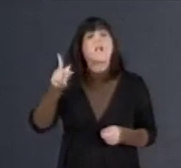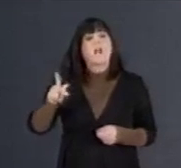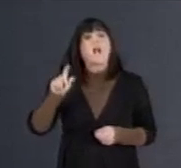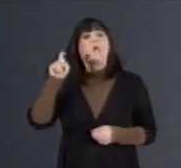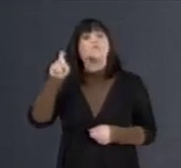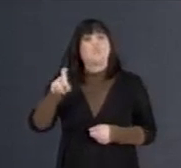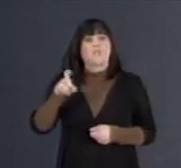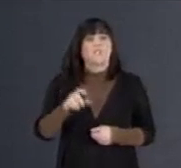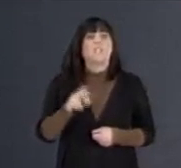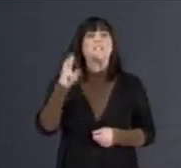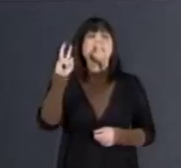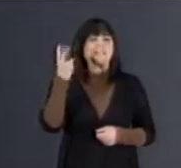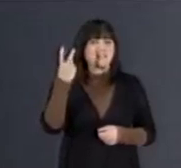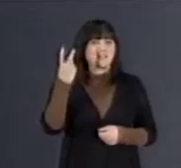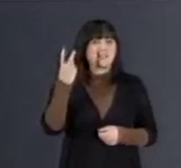Ghanayda dittdarba